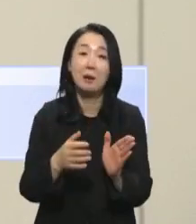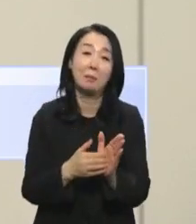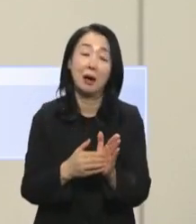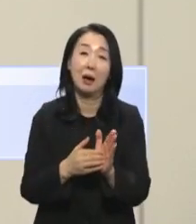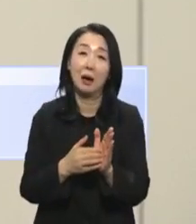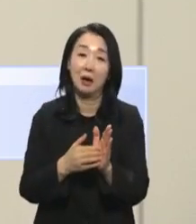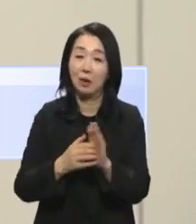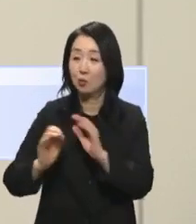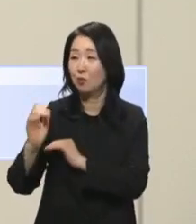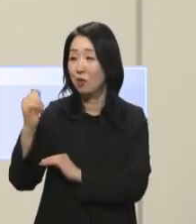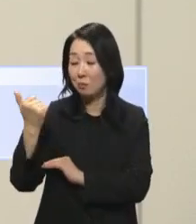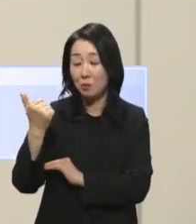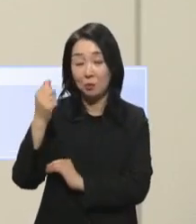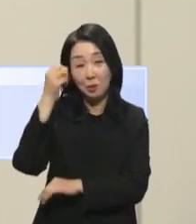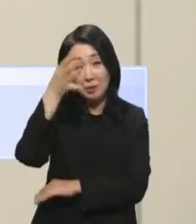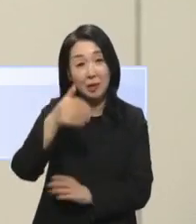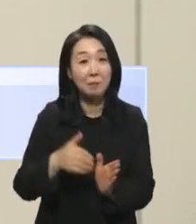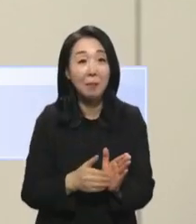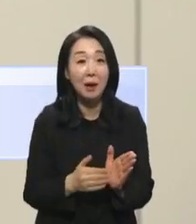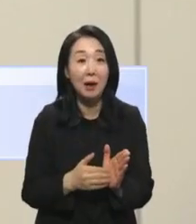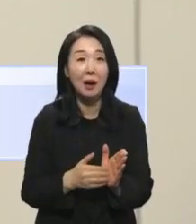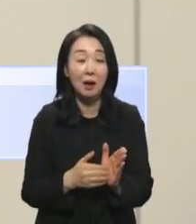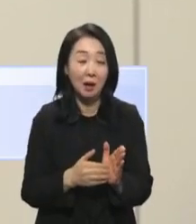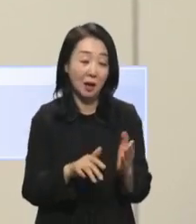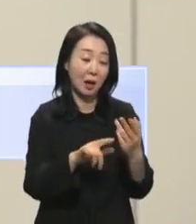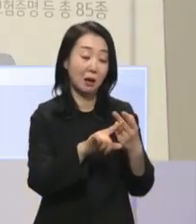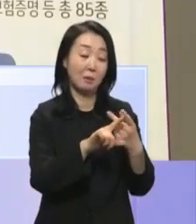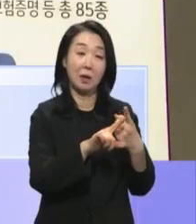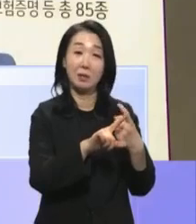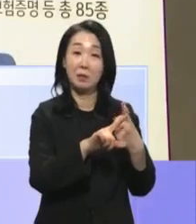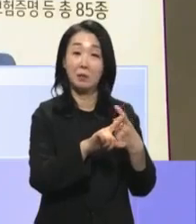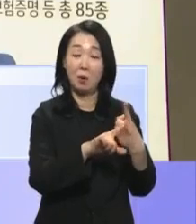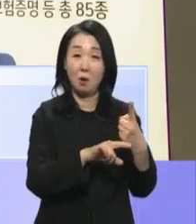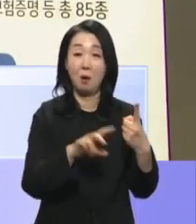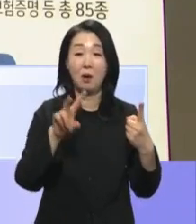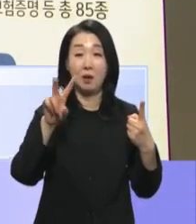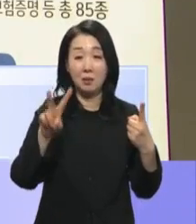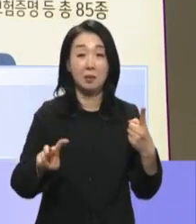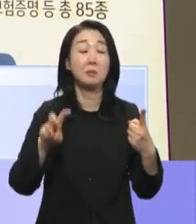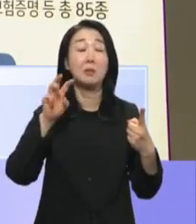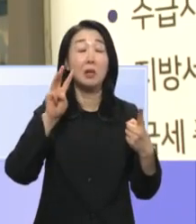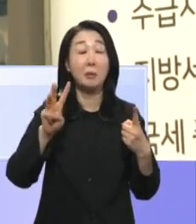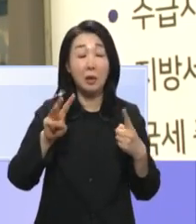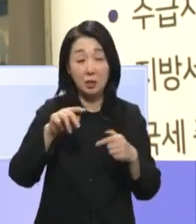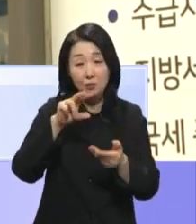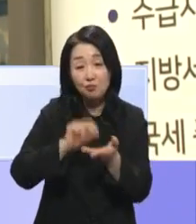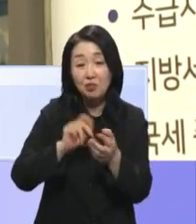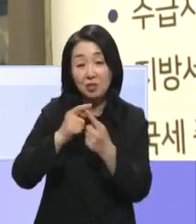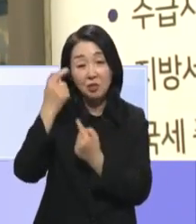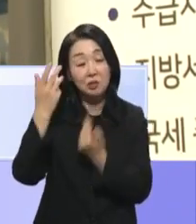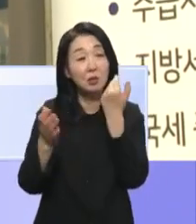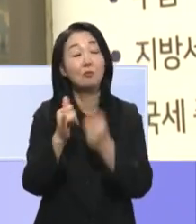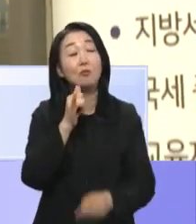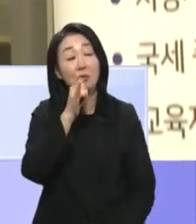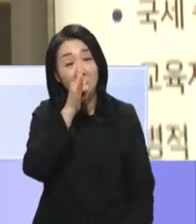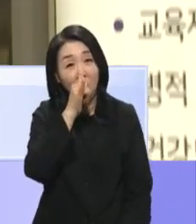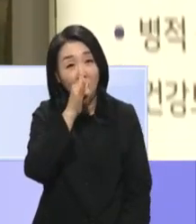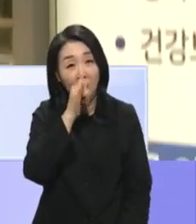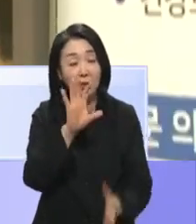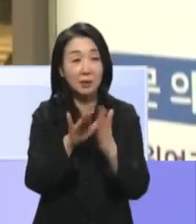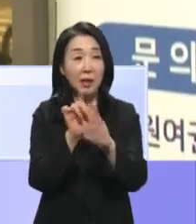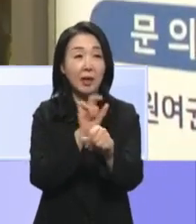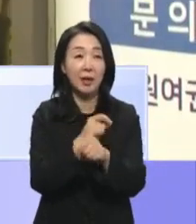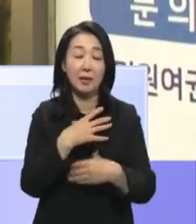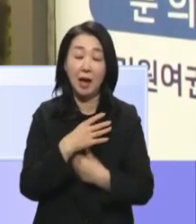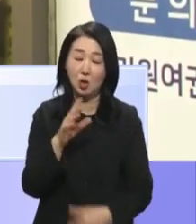23일 날에 어 현안 지리가 있을 예정입니다 한이 그때 이상민 행안부 장관도 아마 분명히 사과나